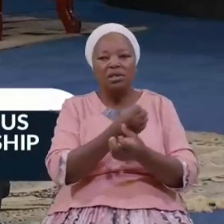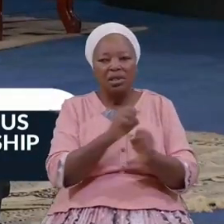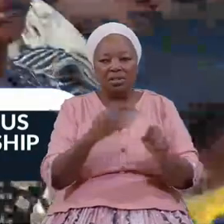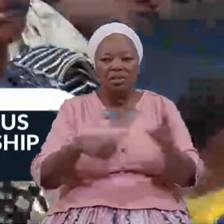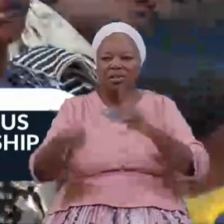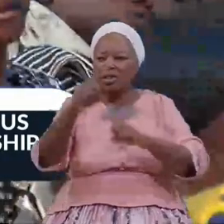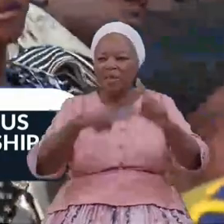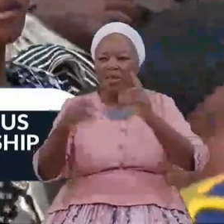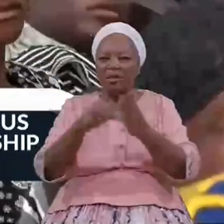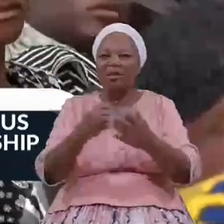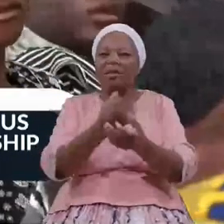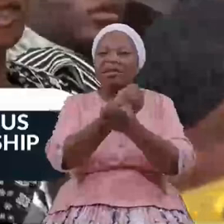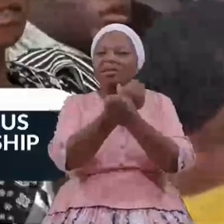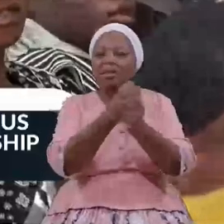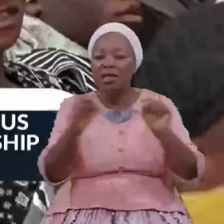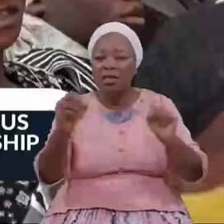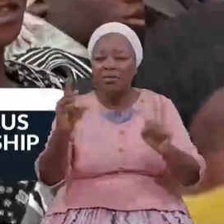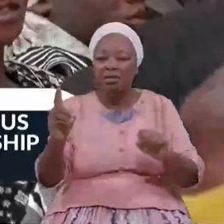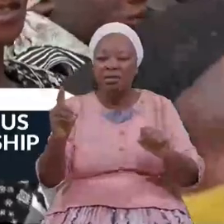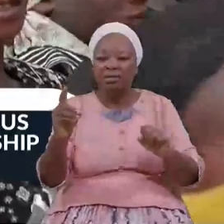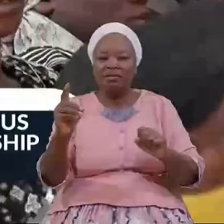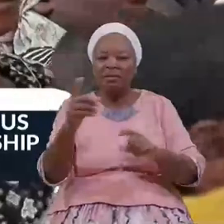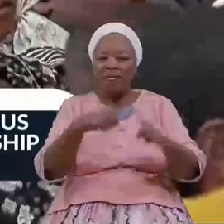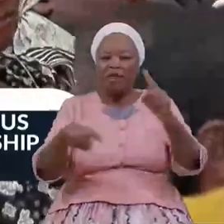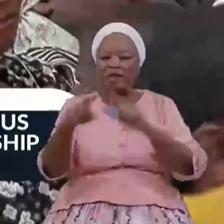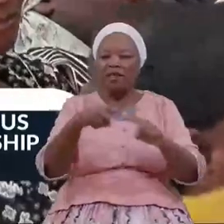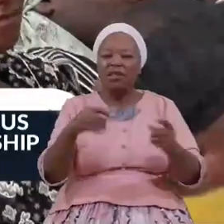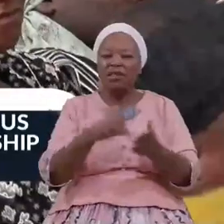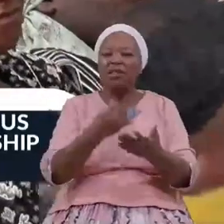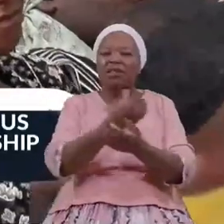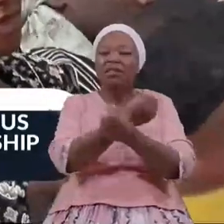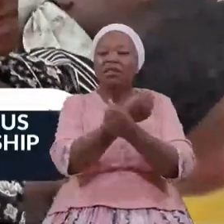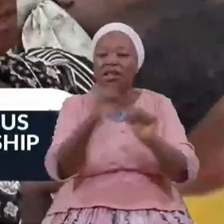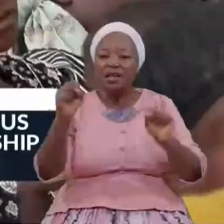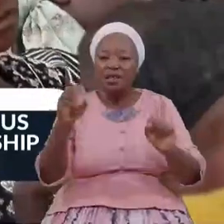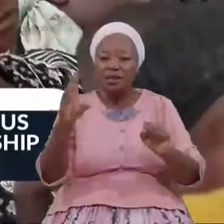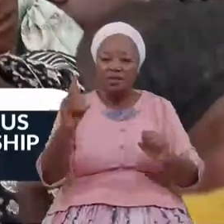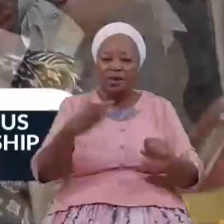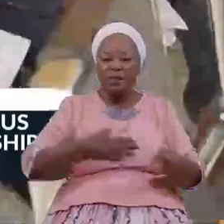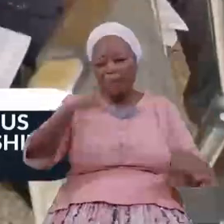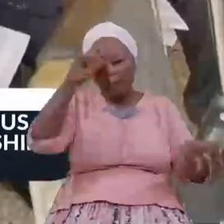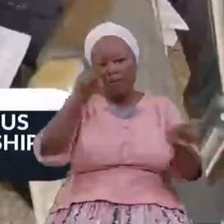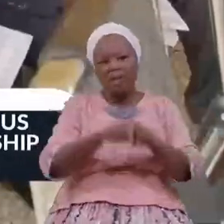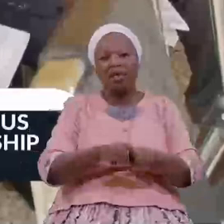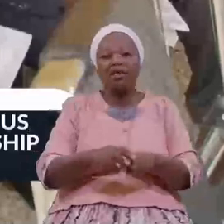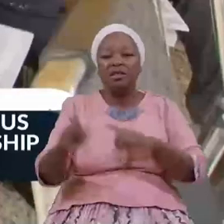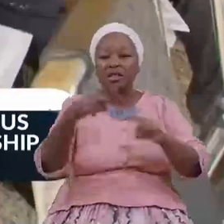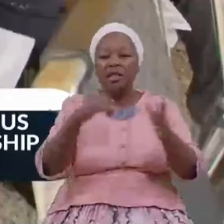quelqu'un là-bas. Sauvez mon frère là-bas. Sauvez ma soeur